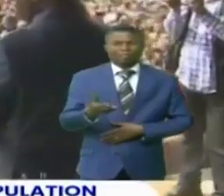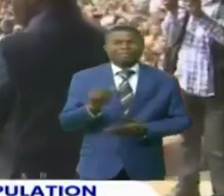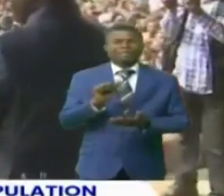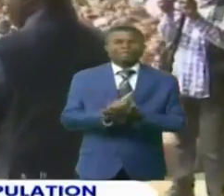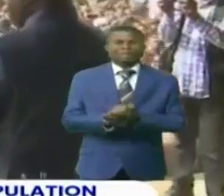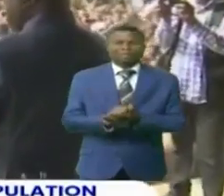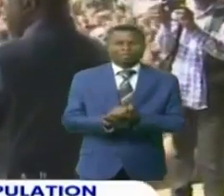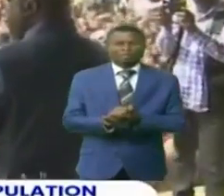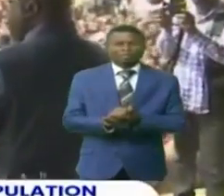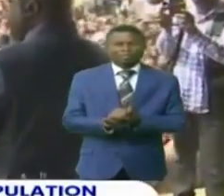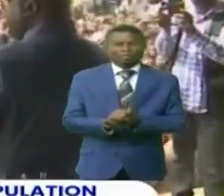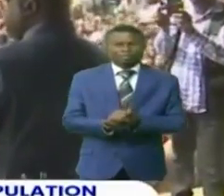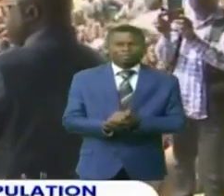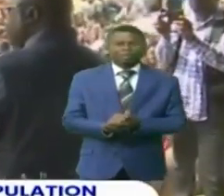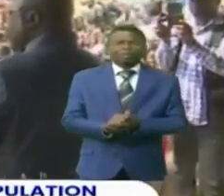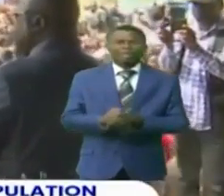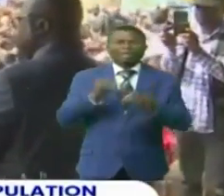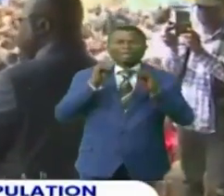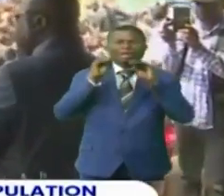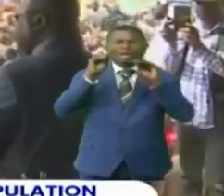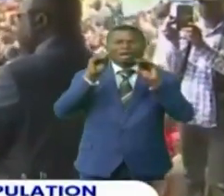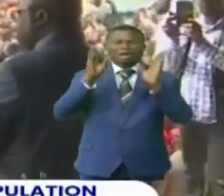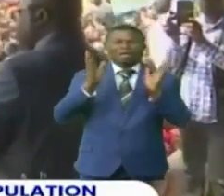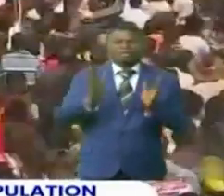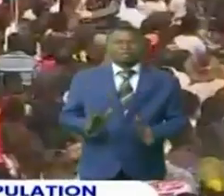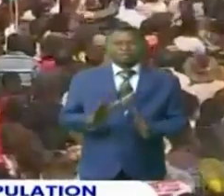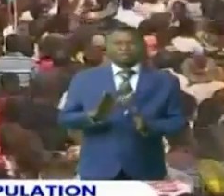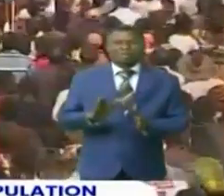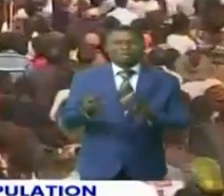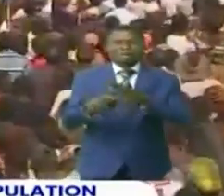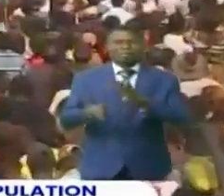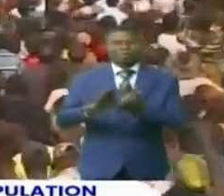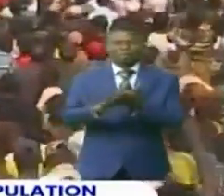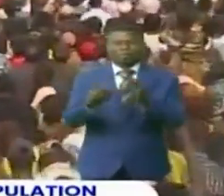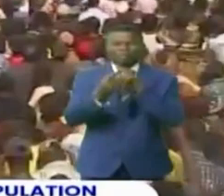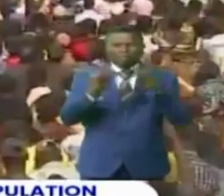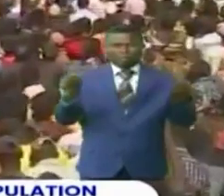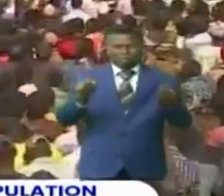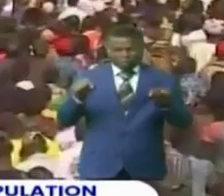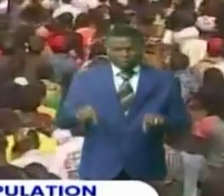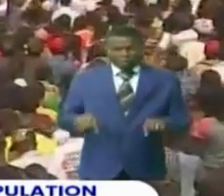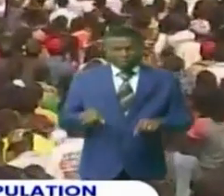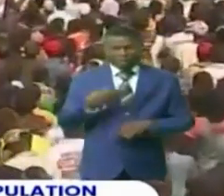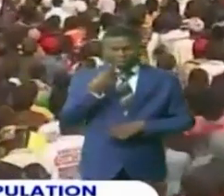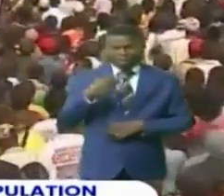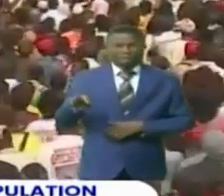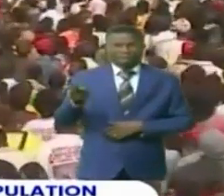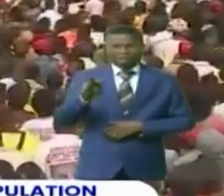ezalaki oyo ya gratuité de l'enseignement. Lelo ndenge tozali koloba